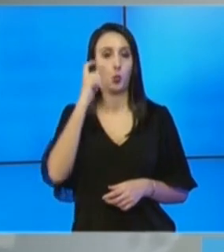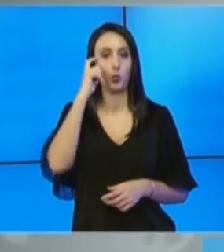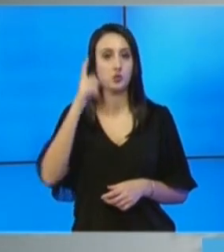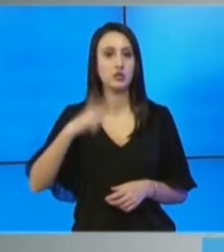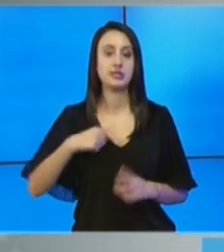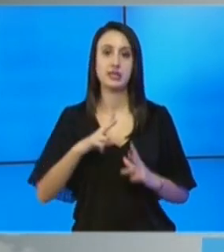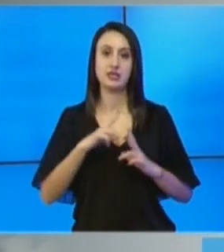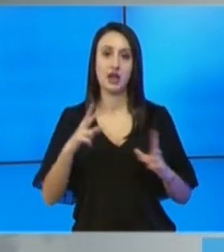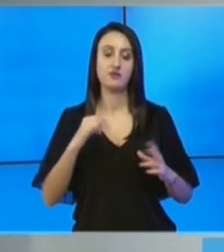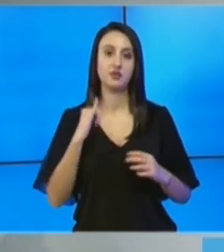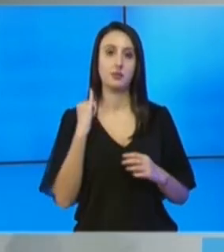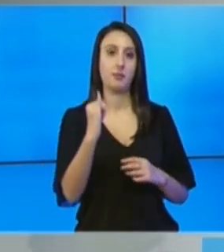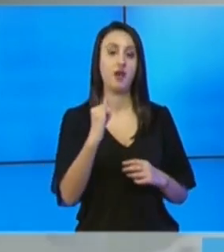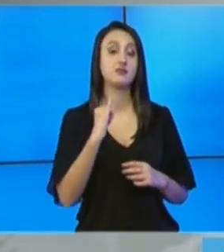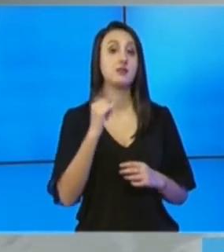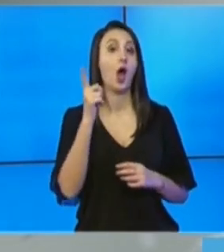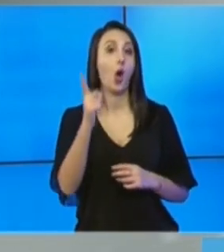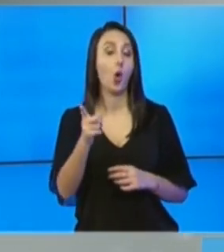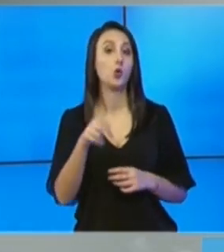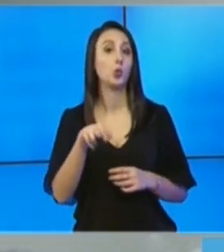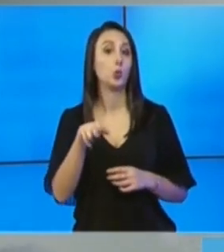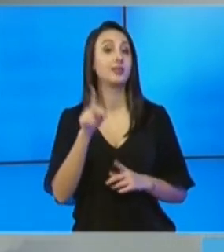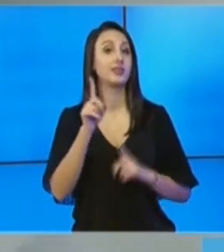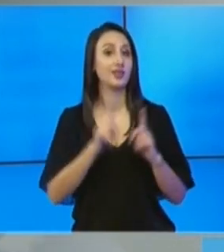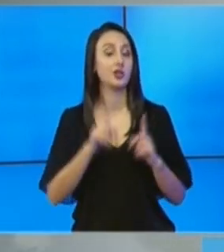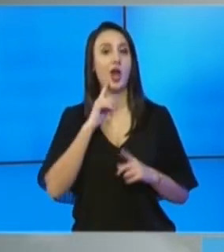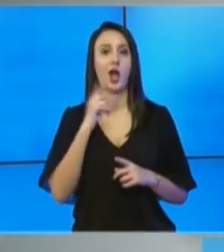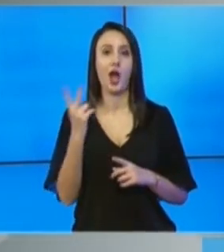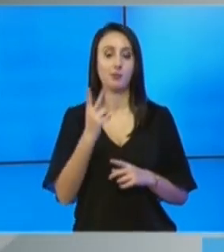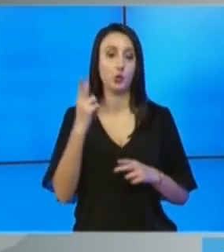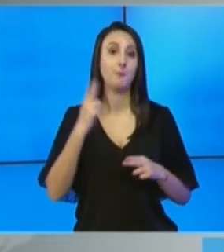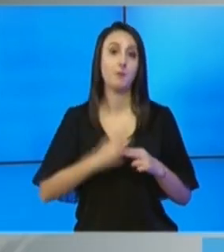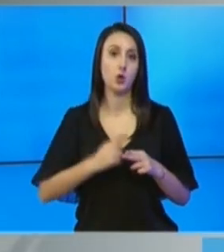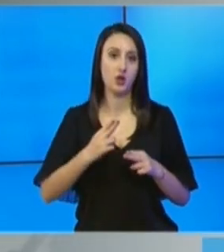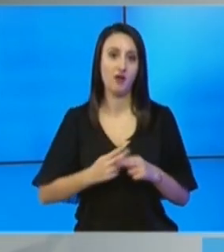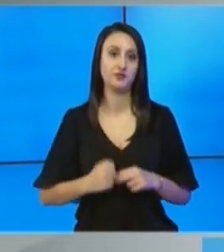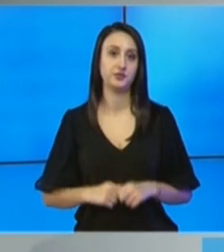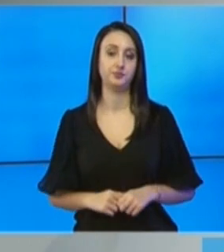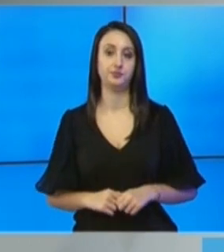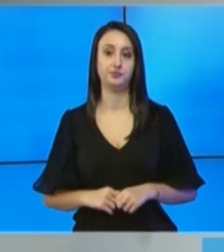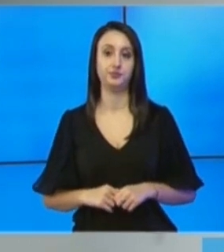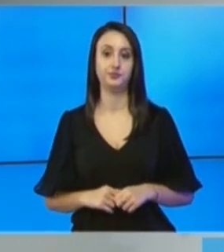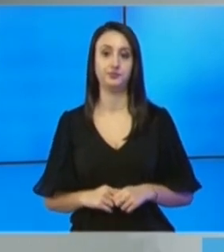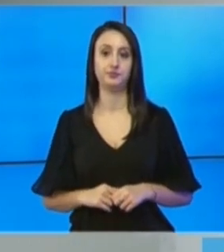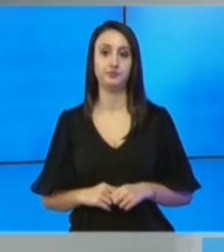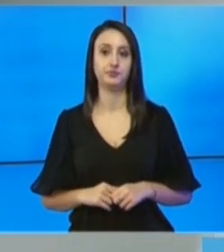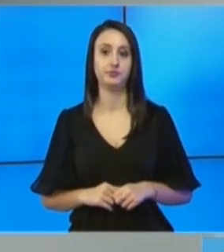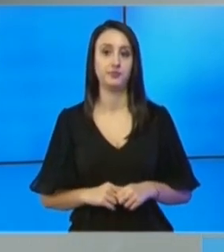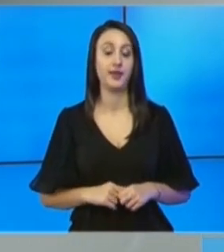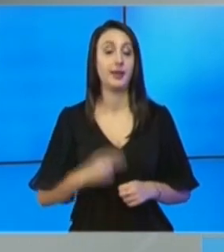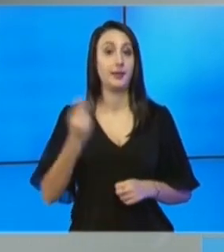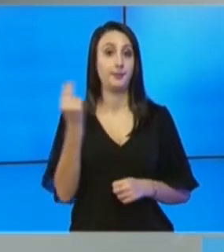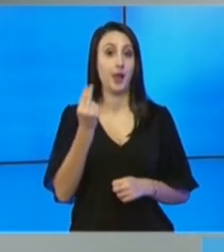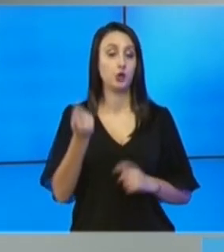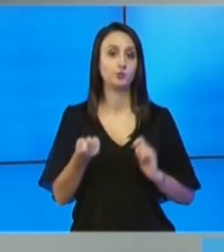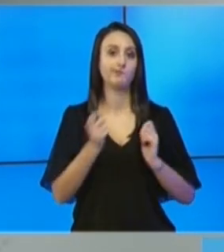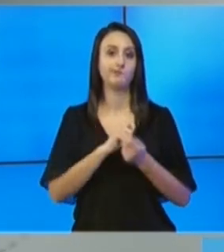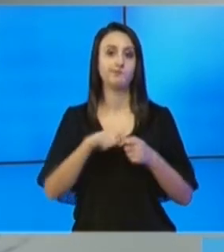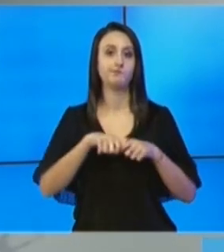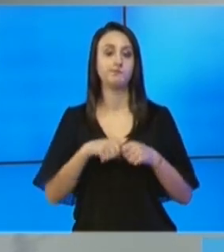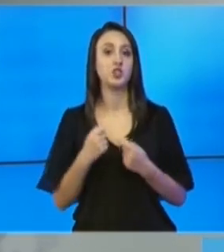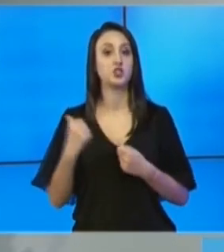că este grav să se deplaseze la priveghiul rudelor, chiar dacă ambii erau infectați cu noul tip de virus. În cele din urmă, planul le-a fost stricat